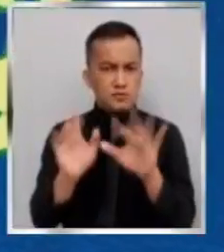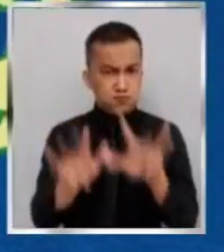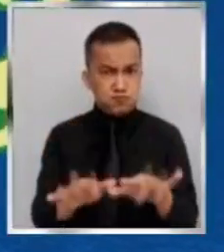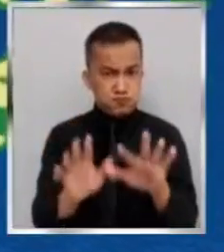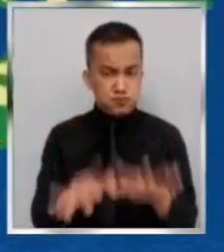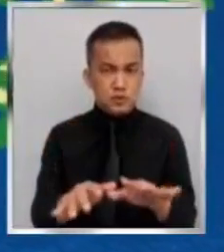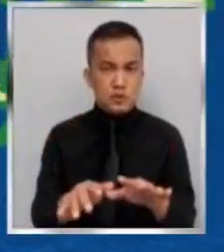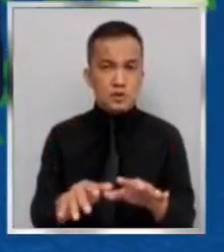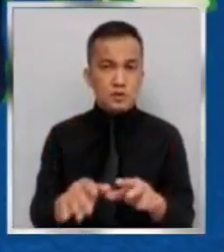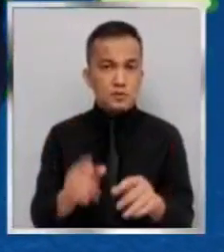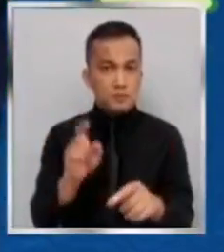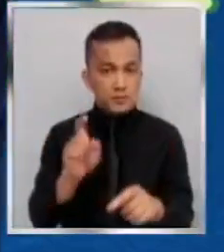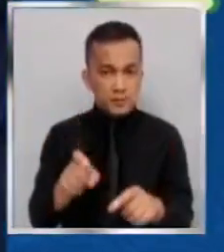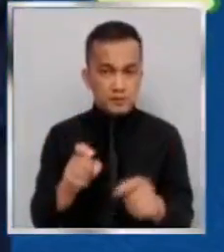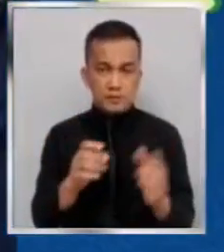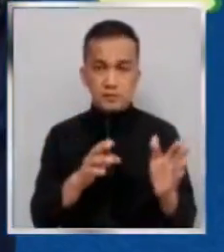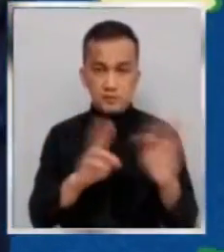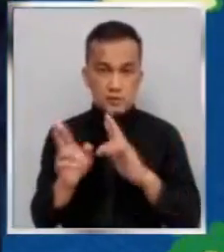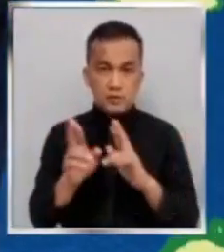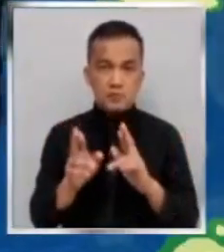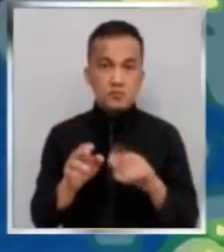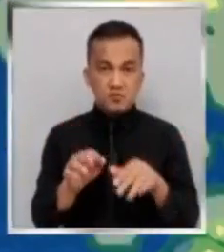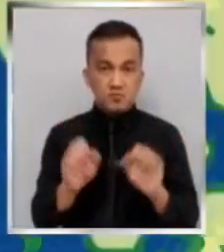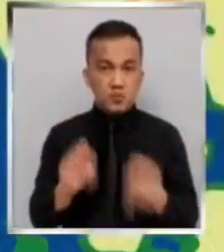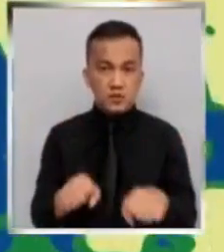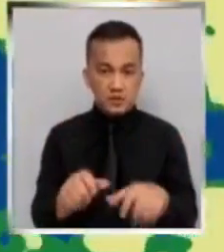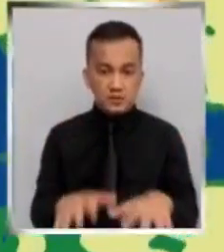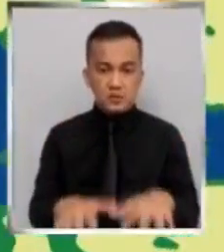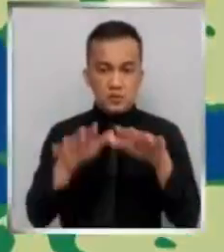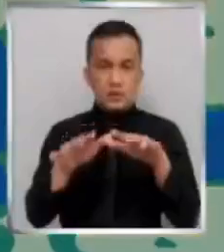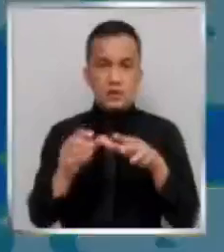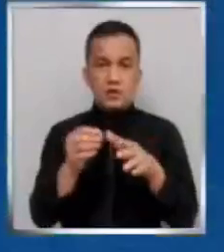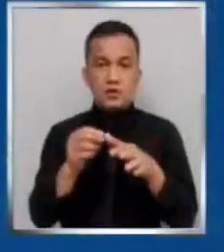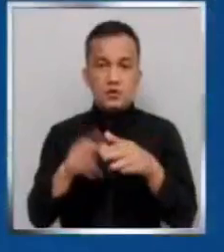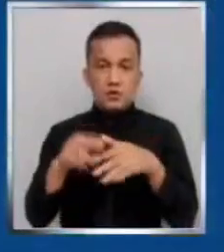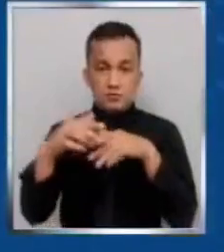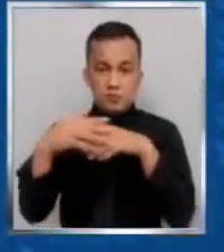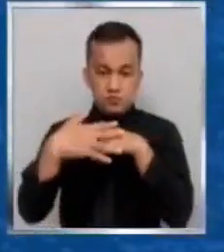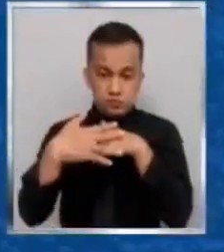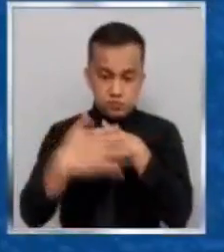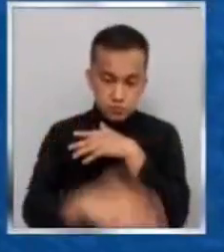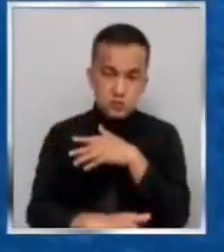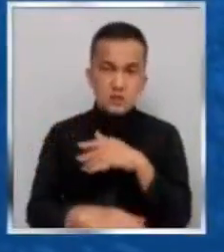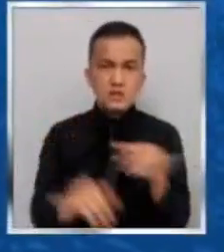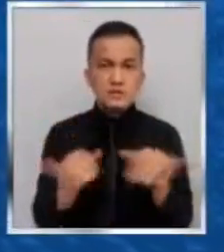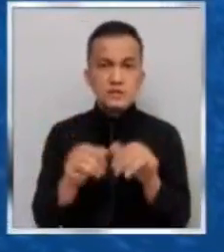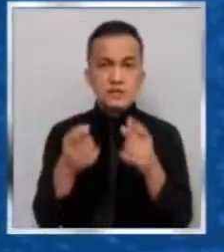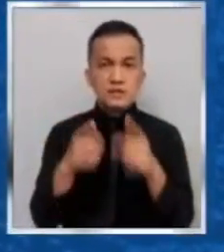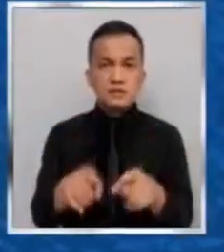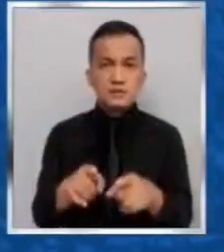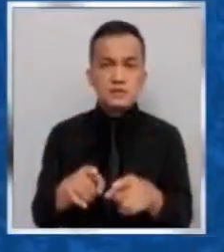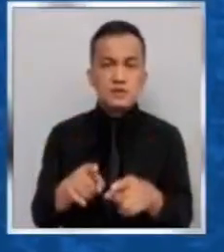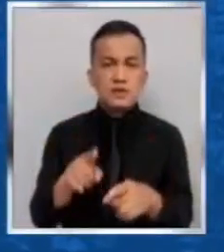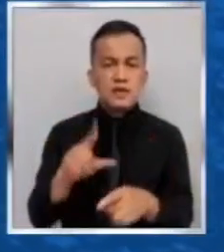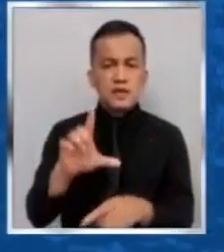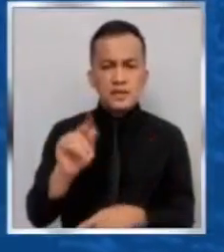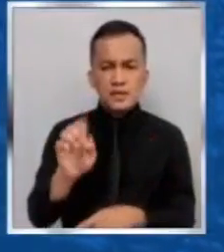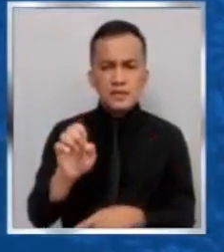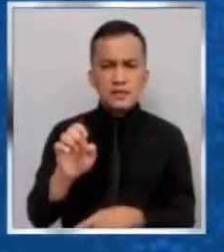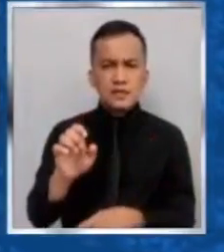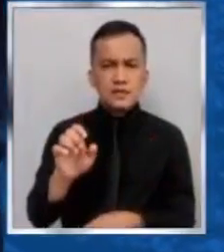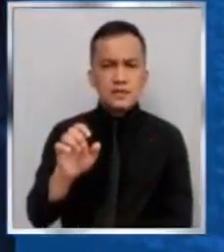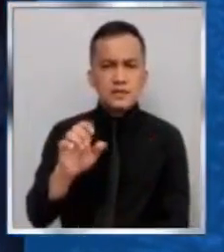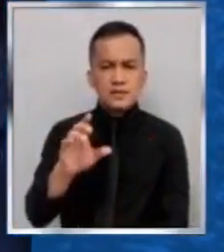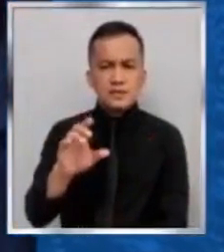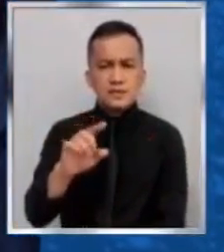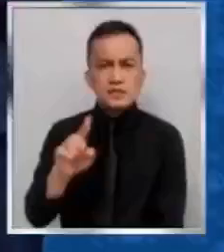dahil posible yung baha o yung pagguho ng lupa. Gaya ng nangyari dyan sa may Lake Cebu, South Cotabato, kung saan